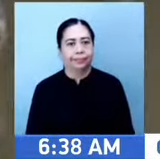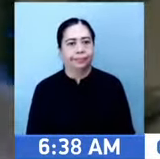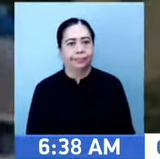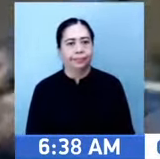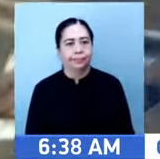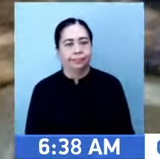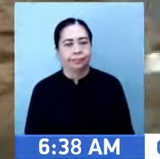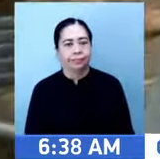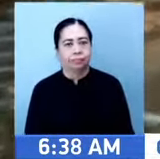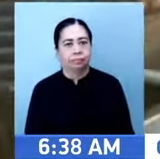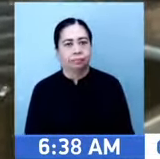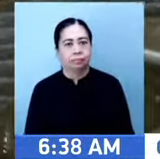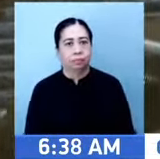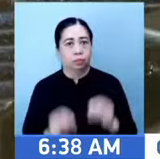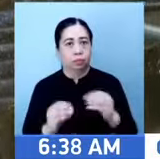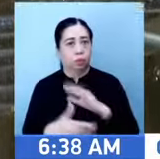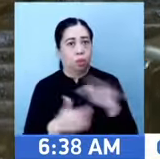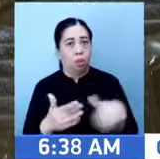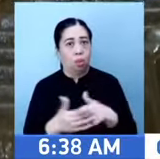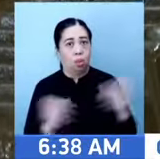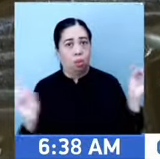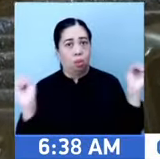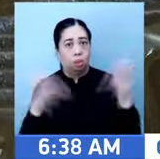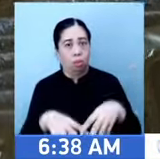natin lahat yan? Yes, Chef. Ilalagay na natin dito.